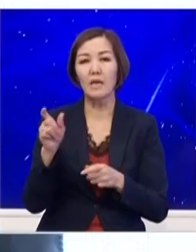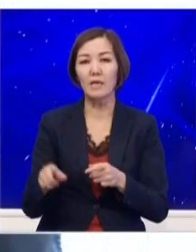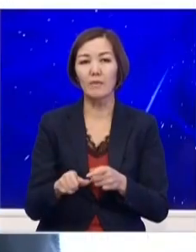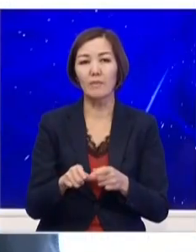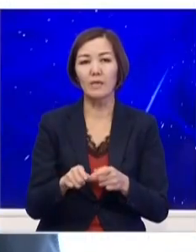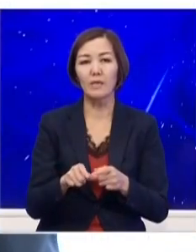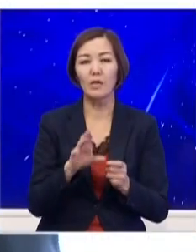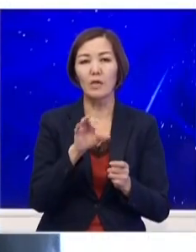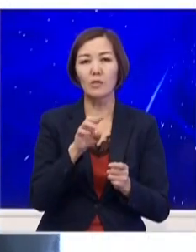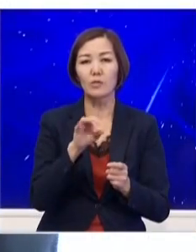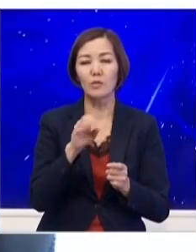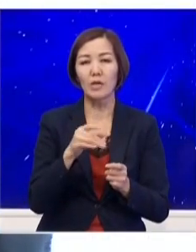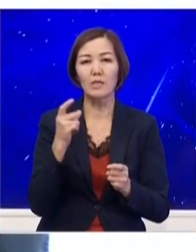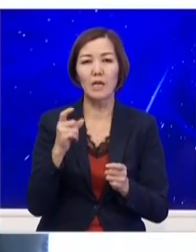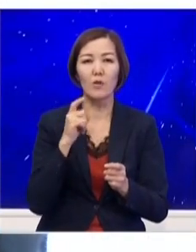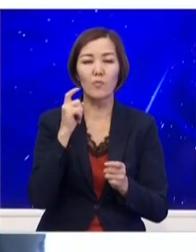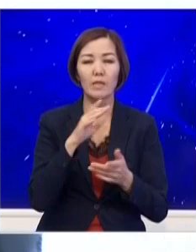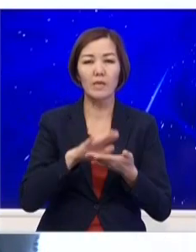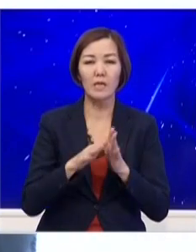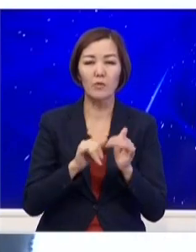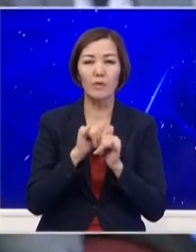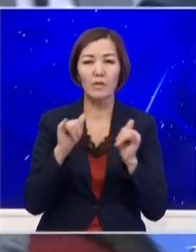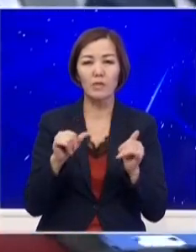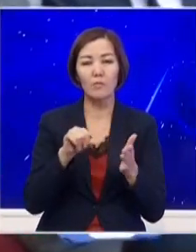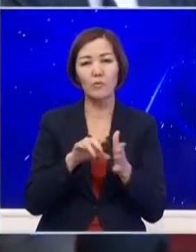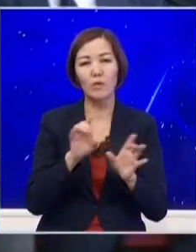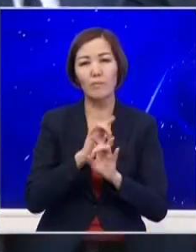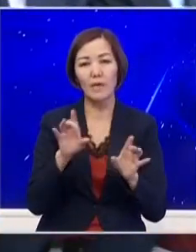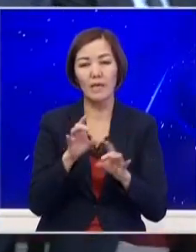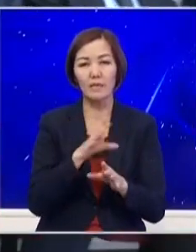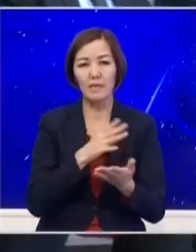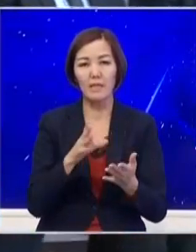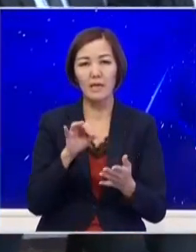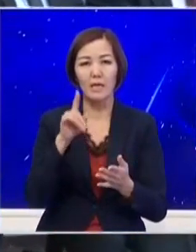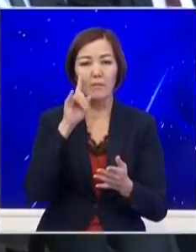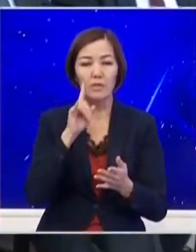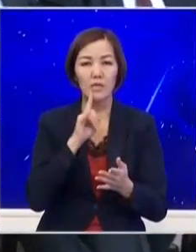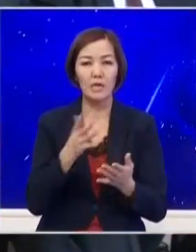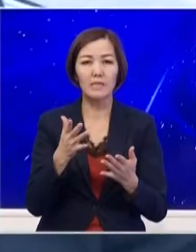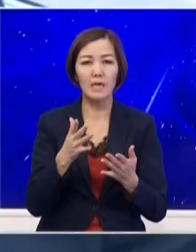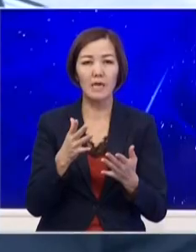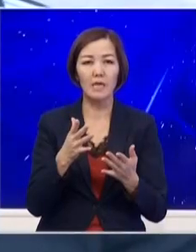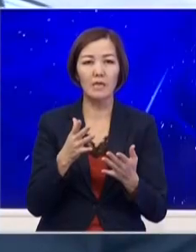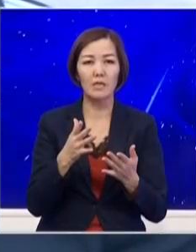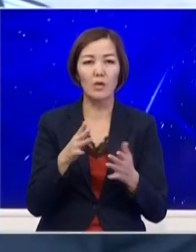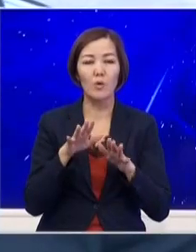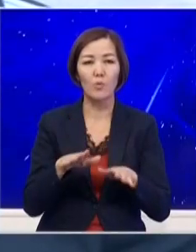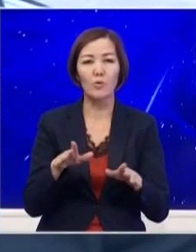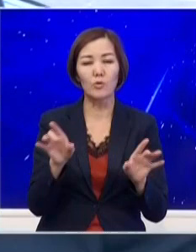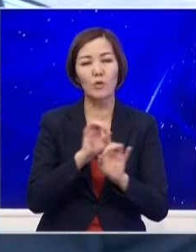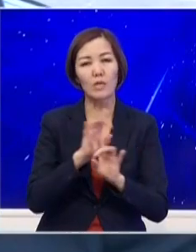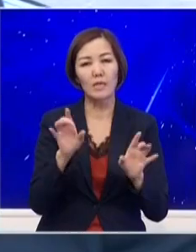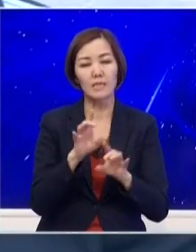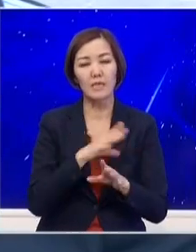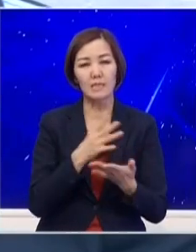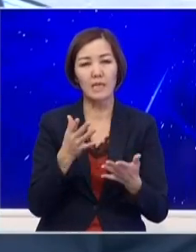Султанғазиев облыстың әлеуметтік экономикалық дамуы жайлы баяндады. Соның ішінде еңбекші Қазақ ауданының алар орнына тоқталды. Айтуынша